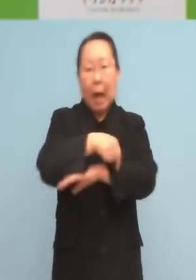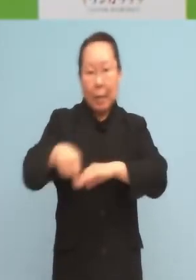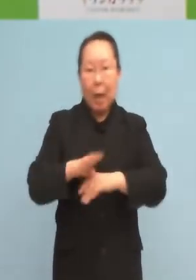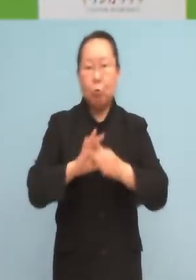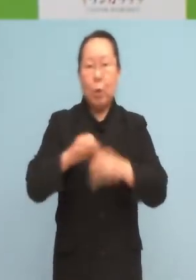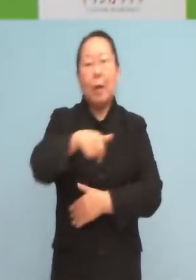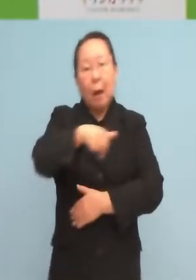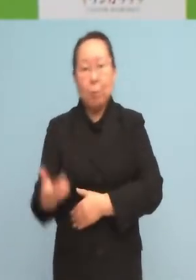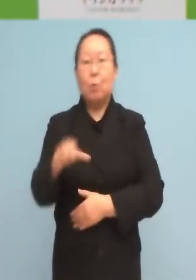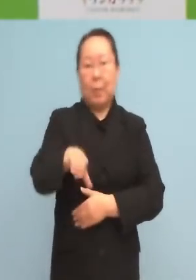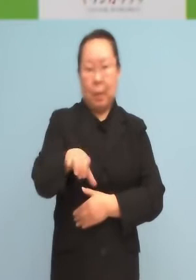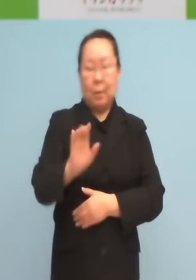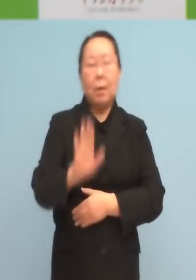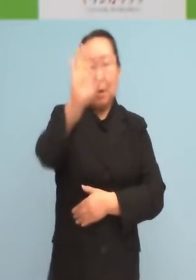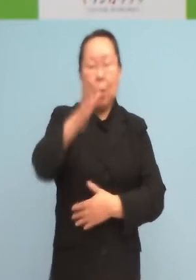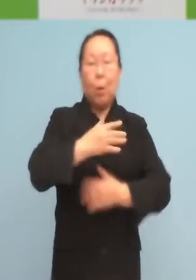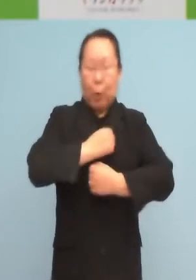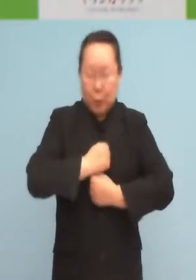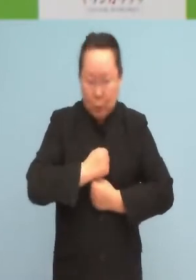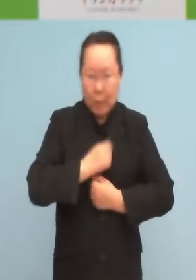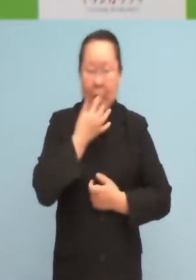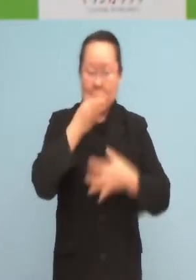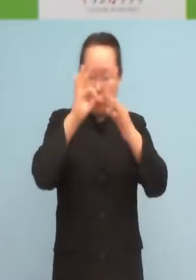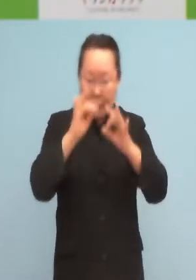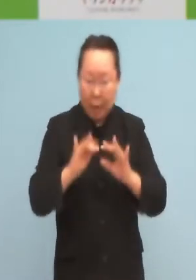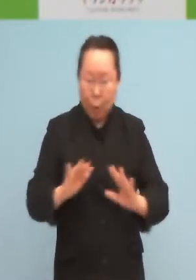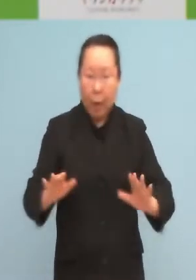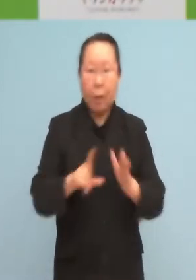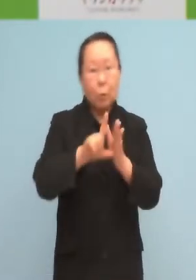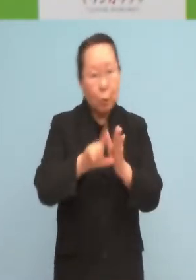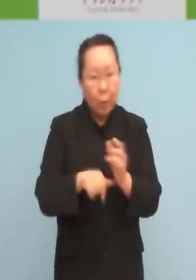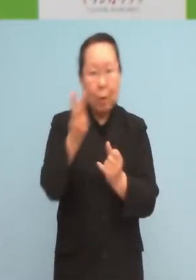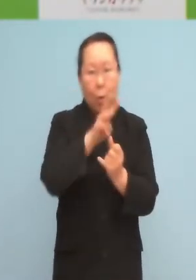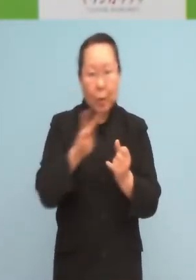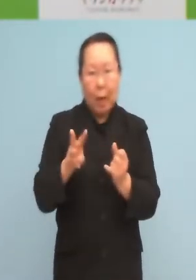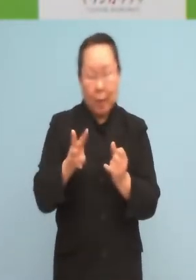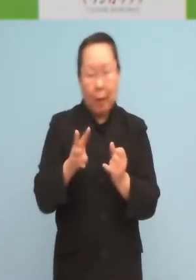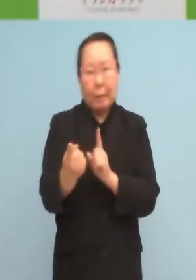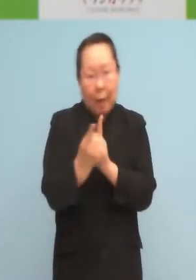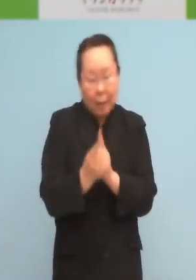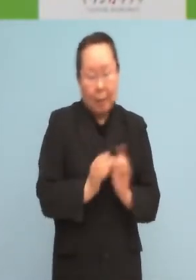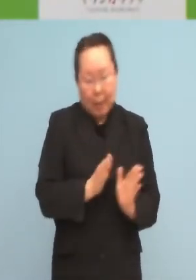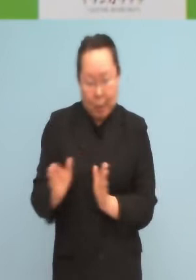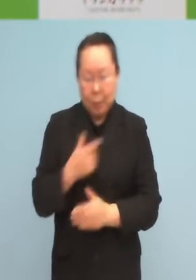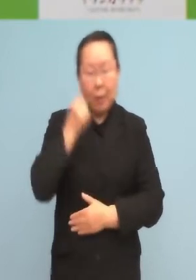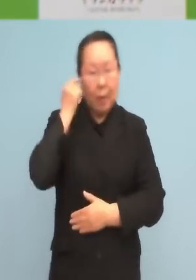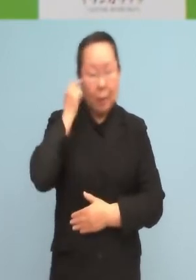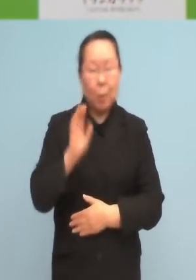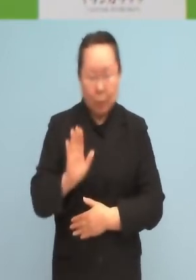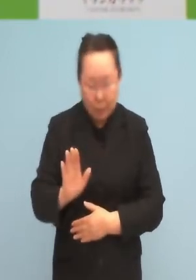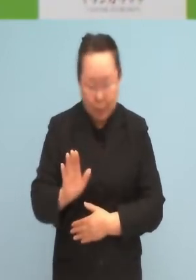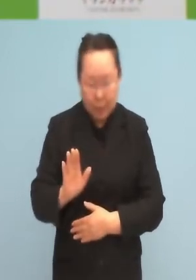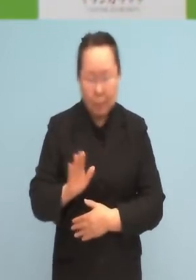き気を引き締めて融雪期の災害に備えてまいりたいと考えているところであります。